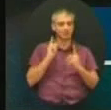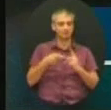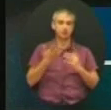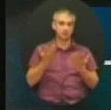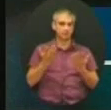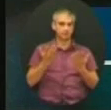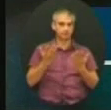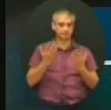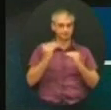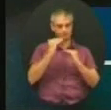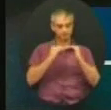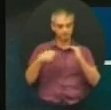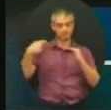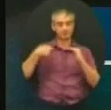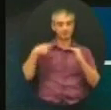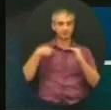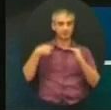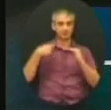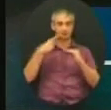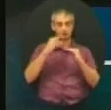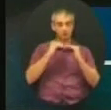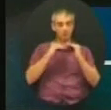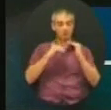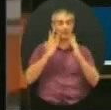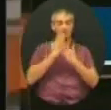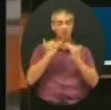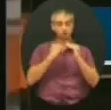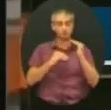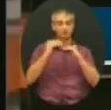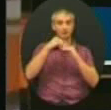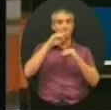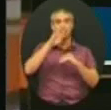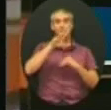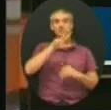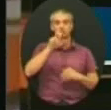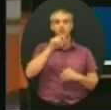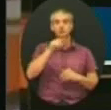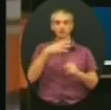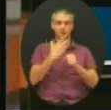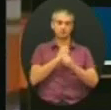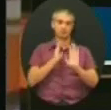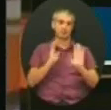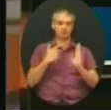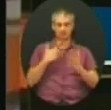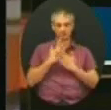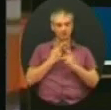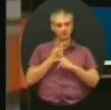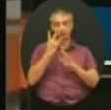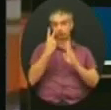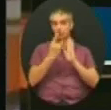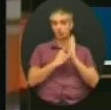יהיה לקחת, להוריד להם מהקצבה, שהיא תעלה כבר עכשיו ל-4,300, וזה הישג. אני עברתי שני